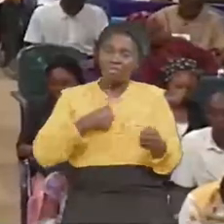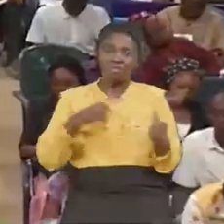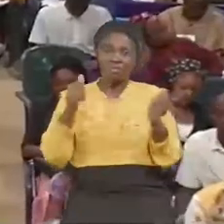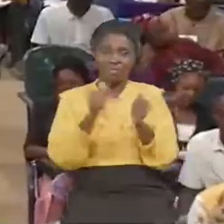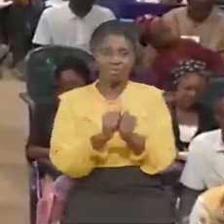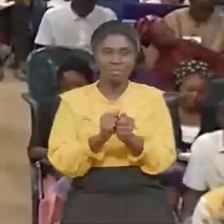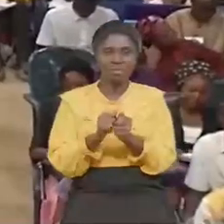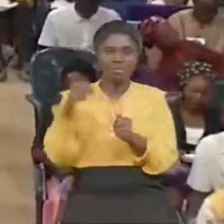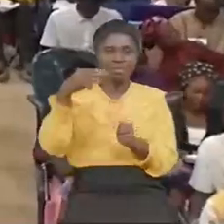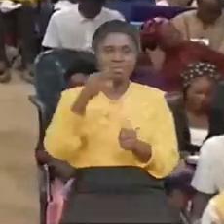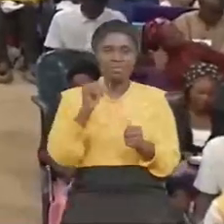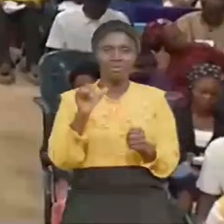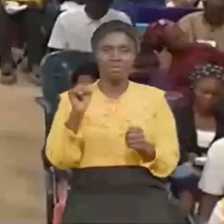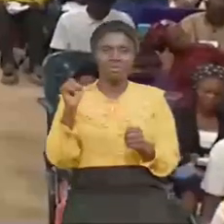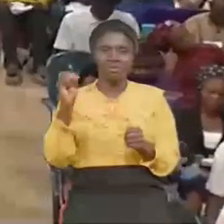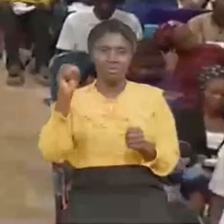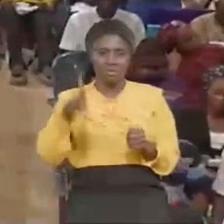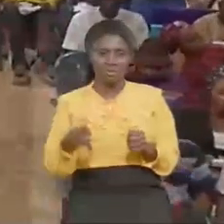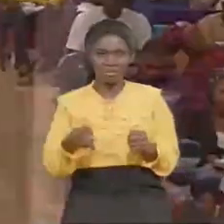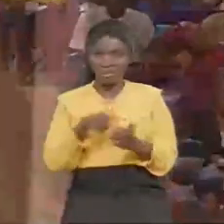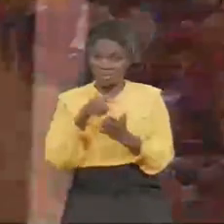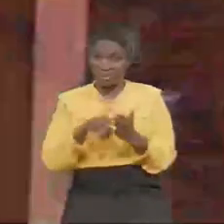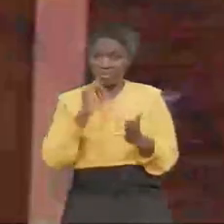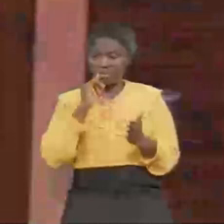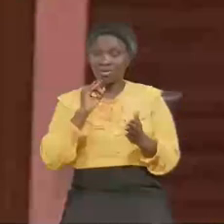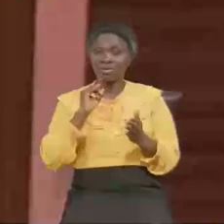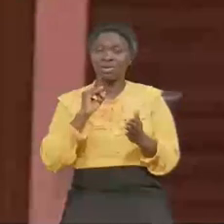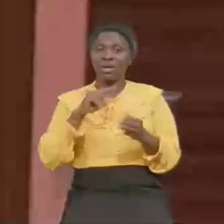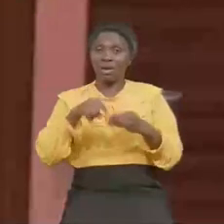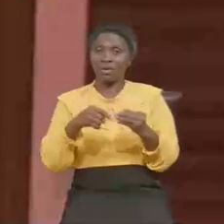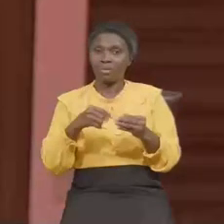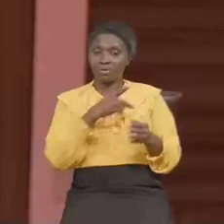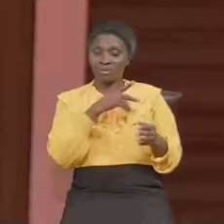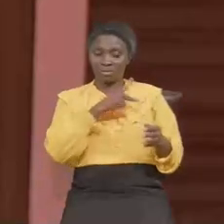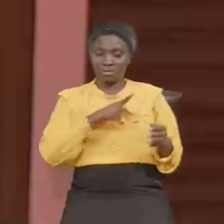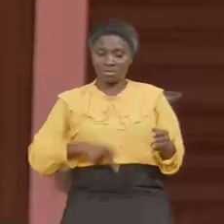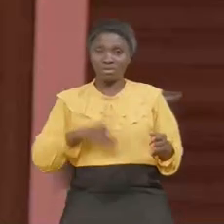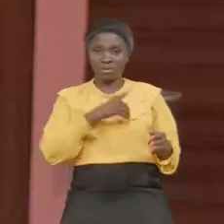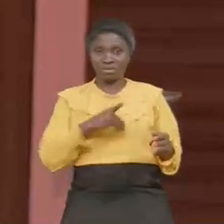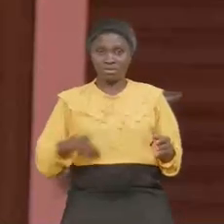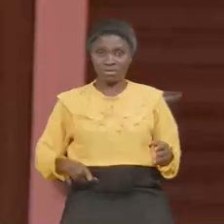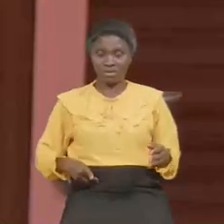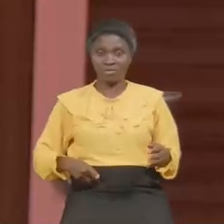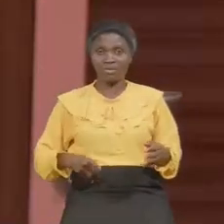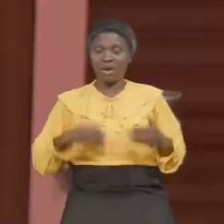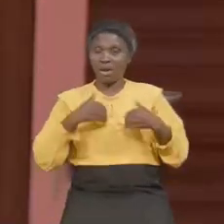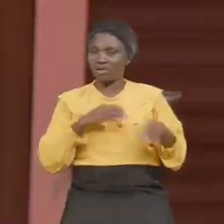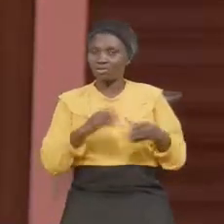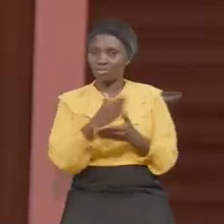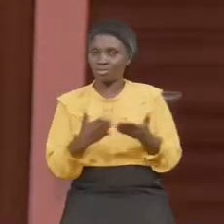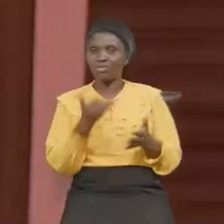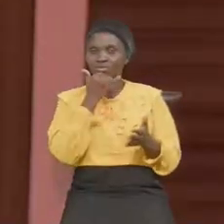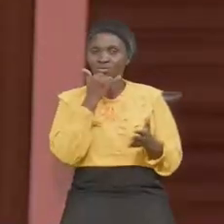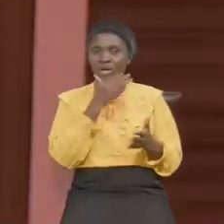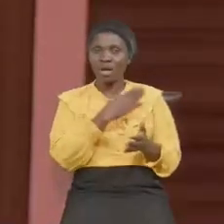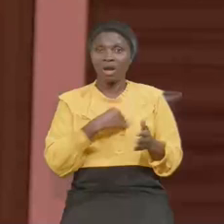roi, le roi David, qui a fait quelque chose. Et les gens de sa maison, ils le savaient. Ils étaient même,